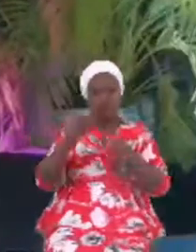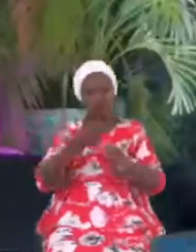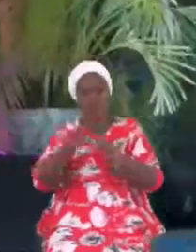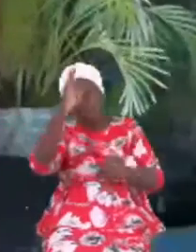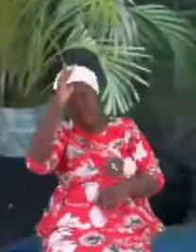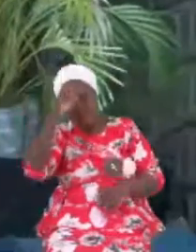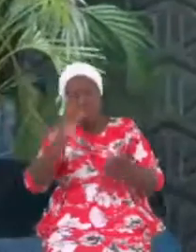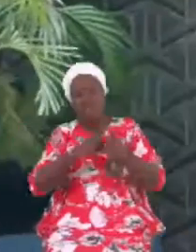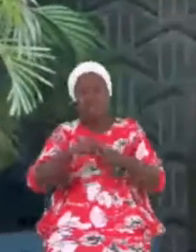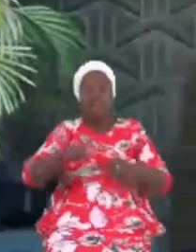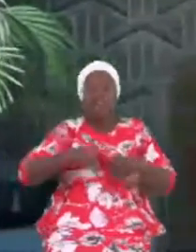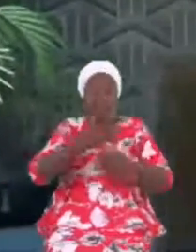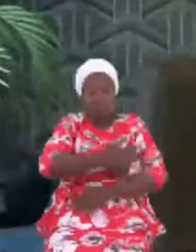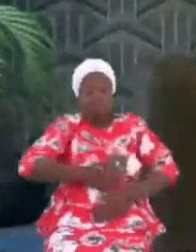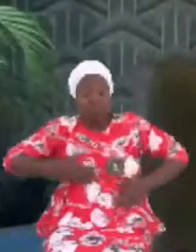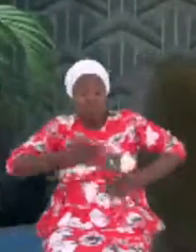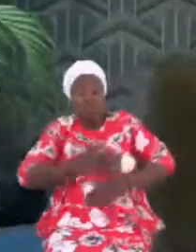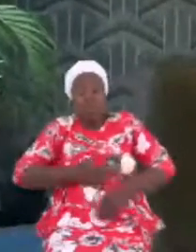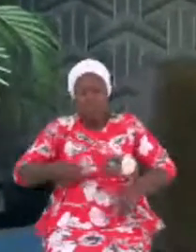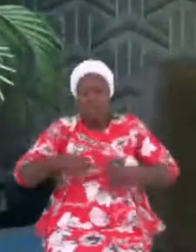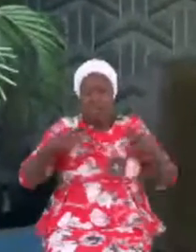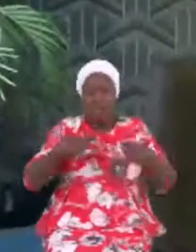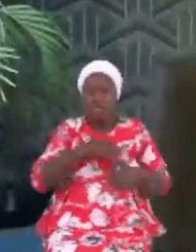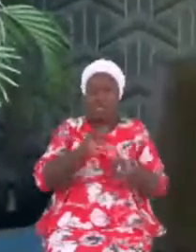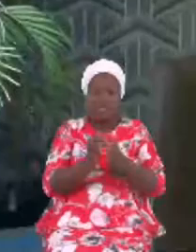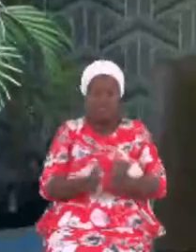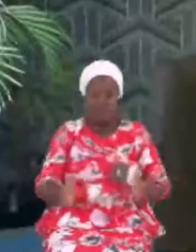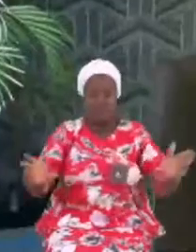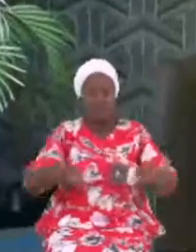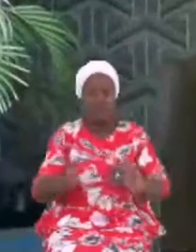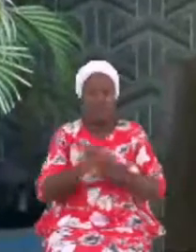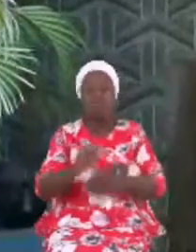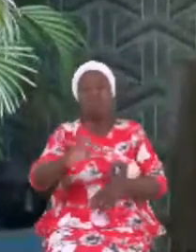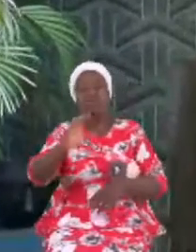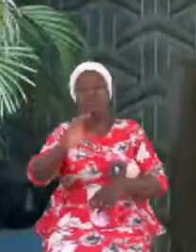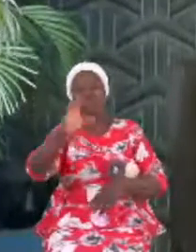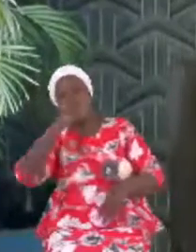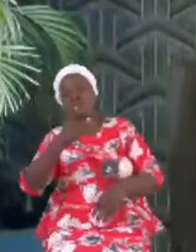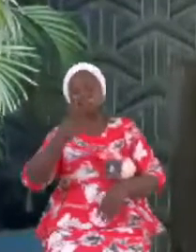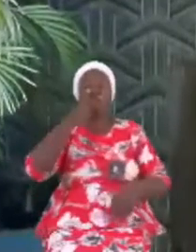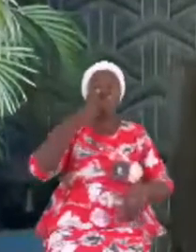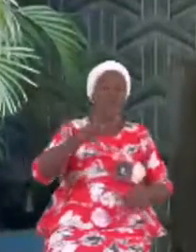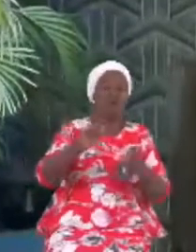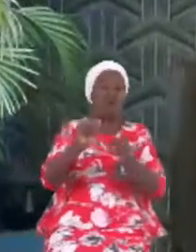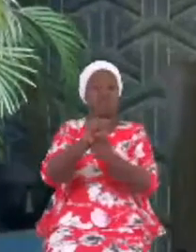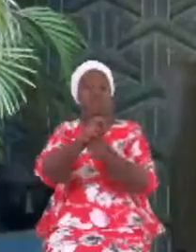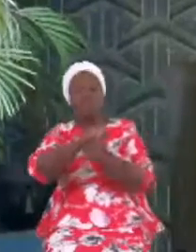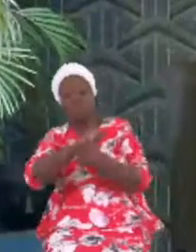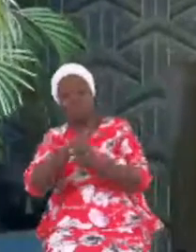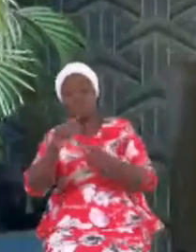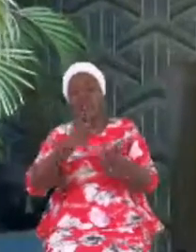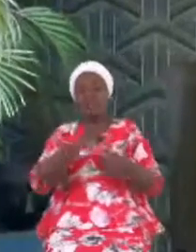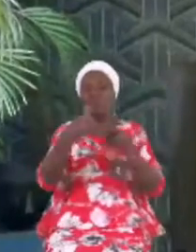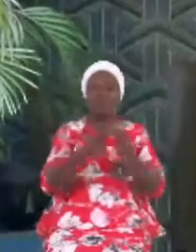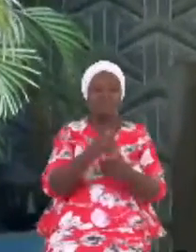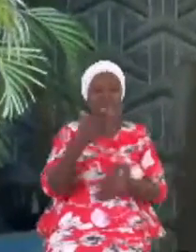dans la débauche, avec une vie. Ça, c'est la voie large. Il buvait, il fumait, il cherchait les femmes, adultère,